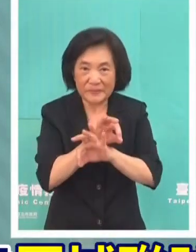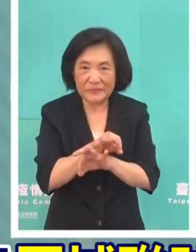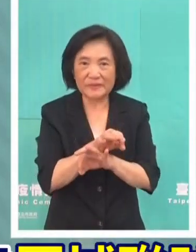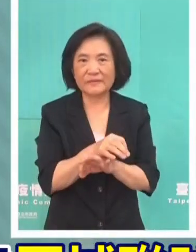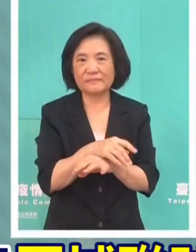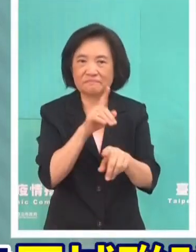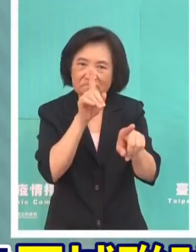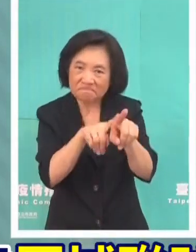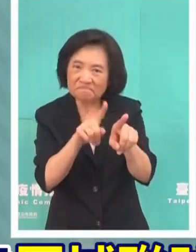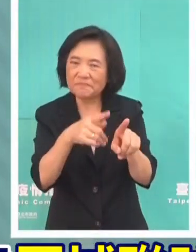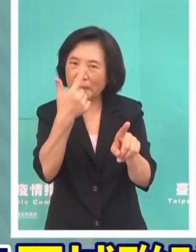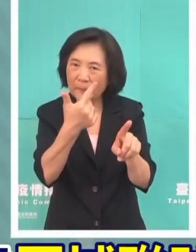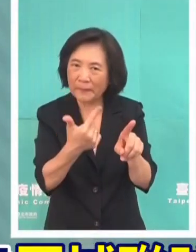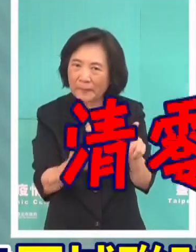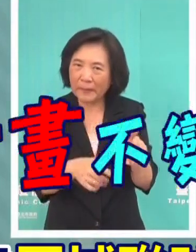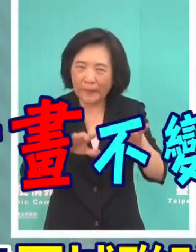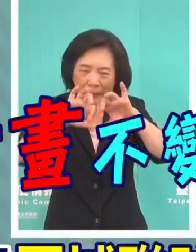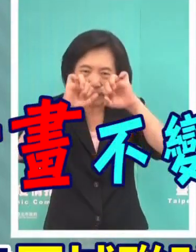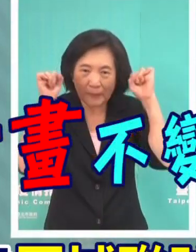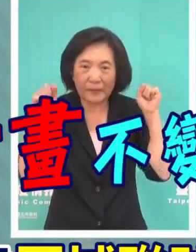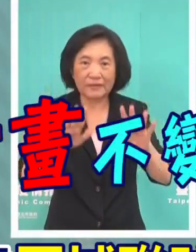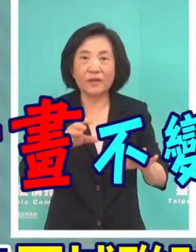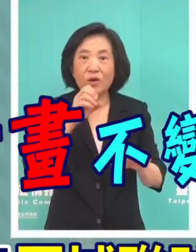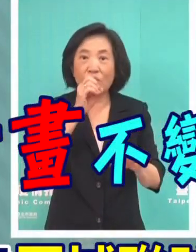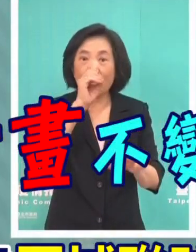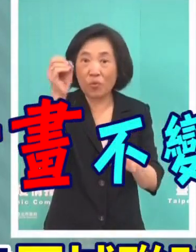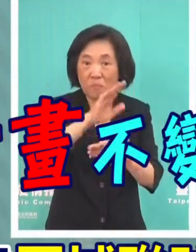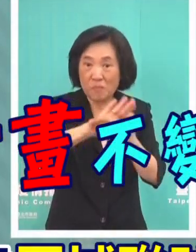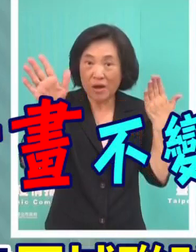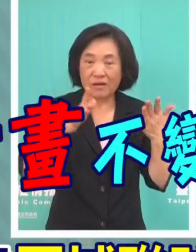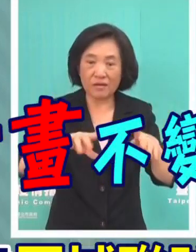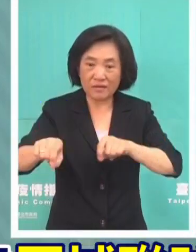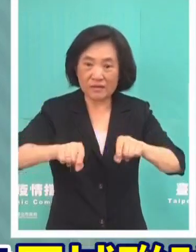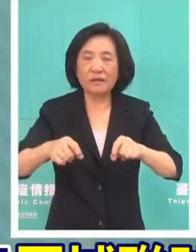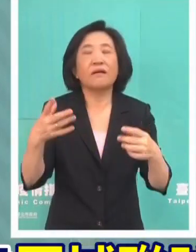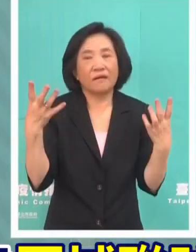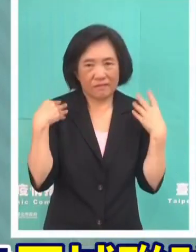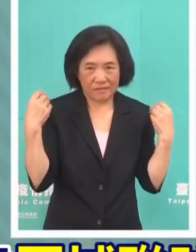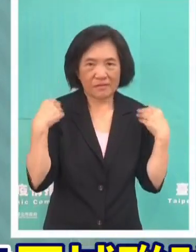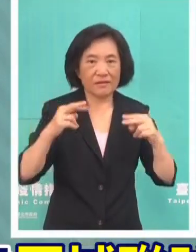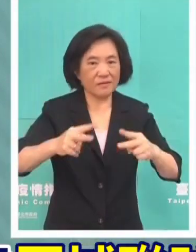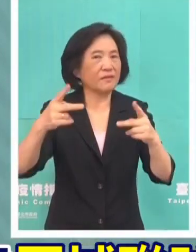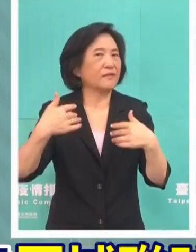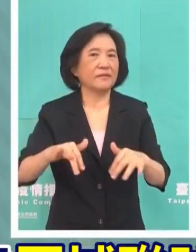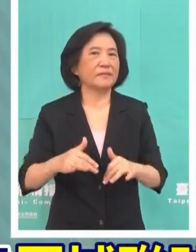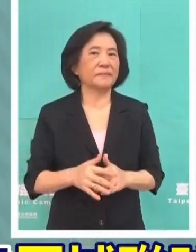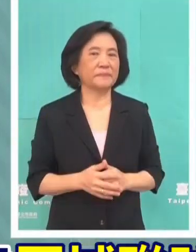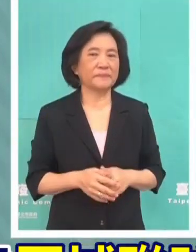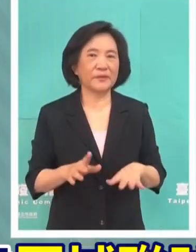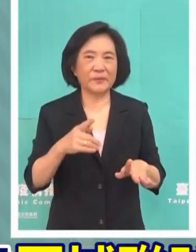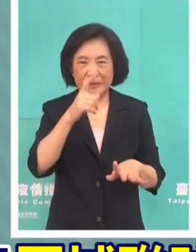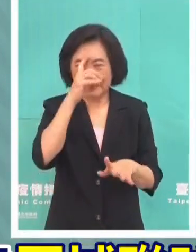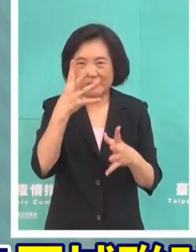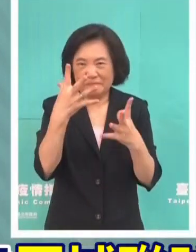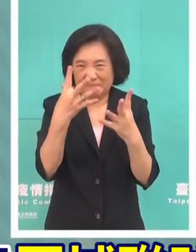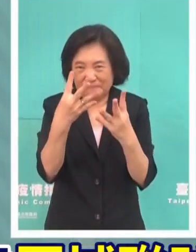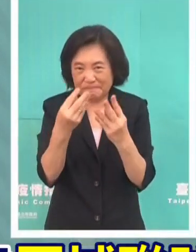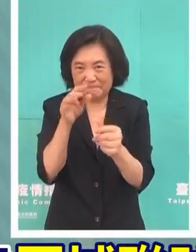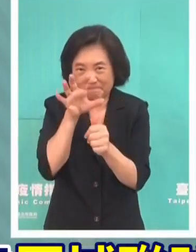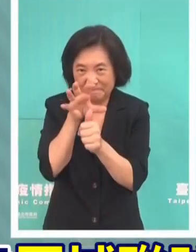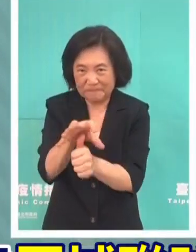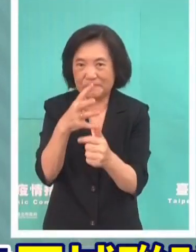所以现阶段哦，清零计划的战术并没有改变，我还是希望说把它压到最低，你知道